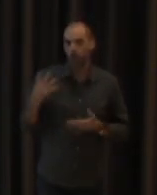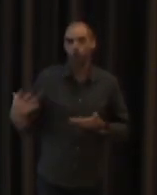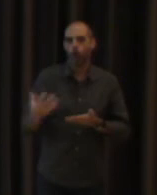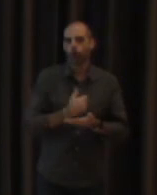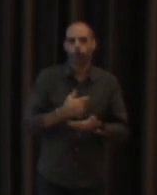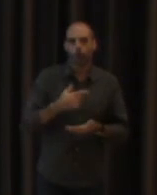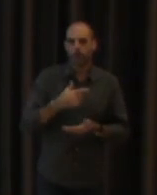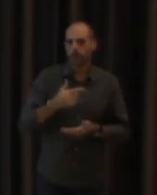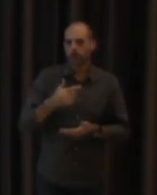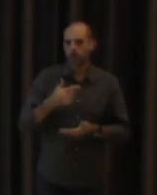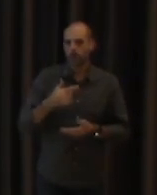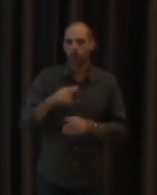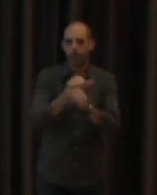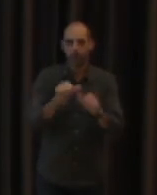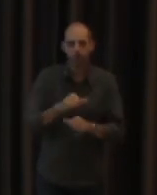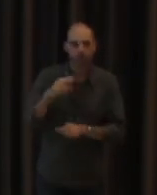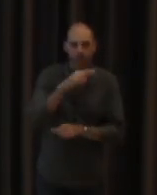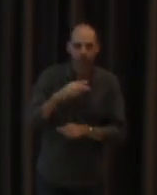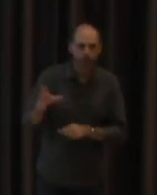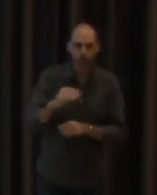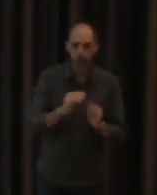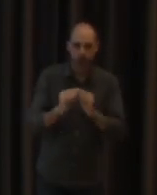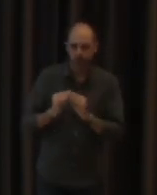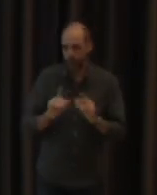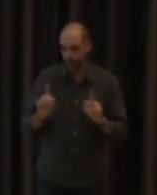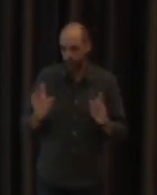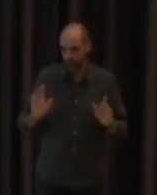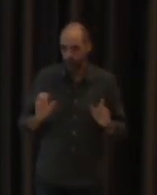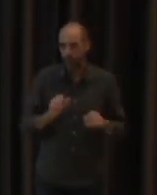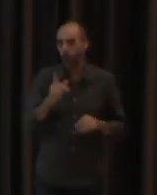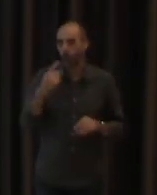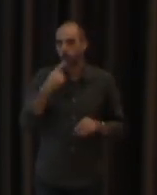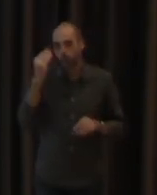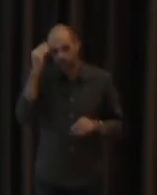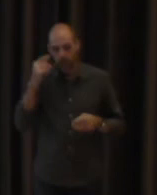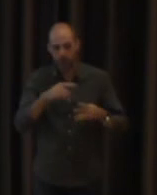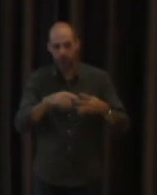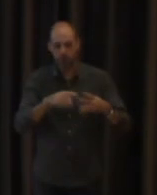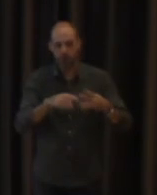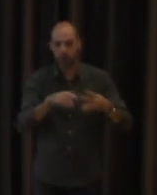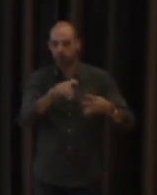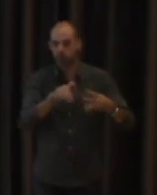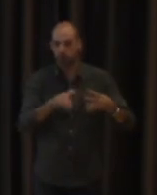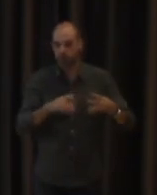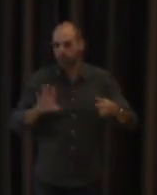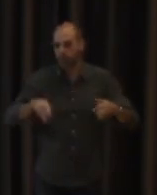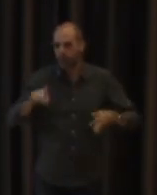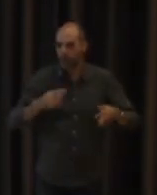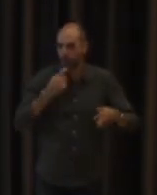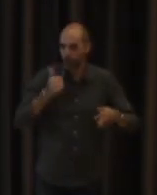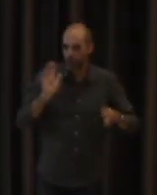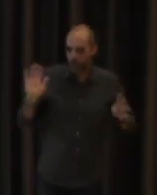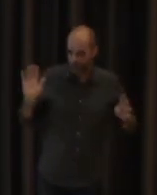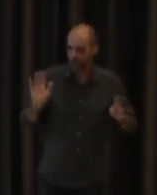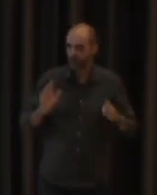aquí parlants que diuen doncs aquesta em sona, però jo no la diria mai. Per tant, no sempre passa que puguis tenir les